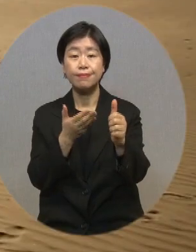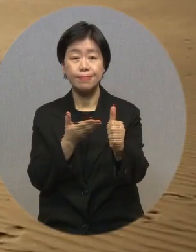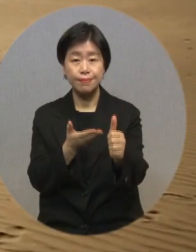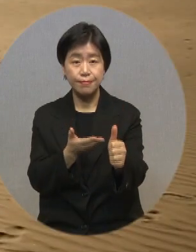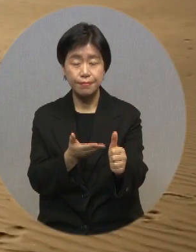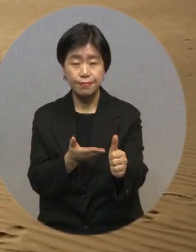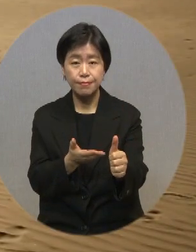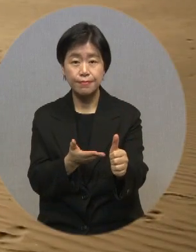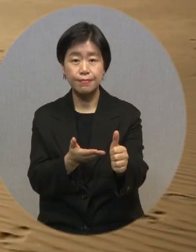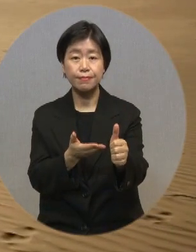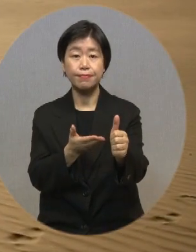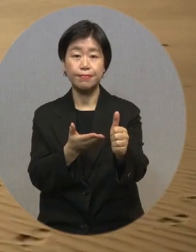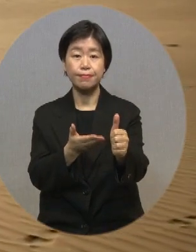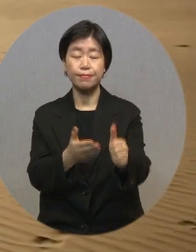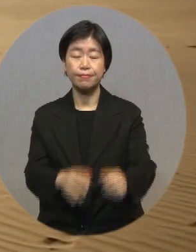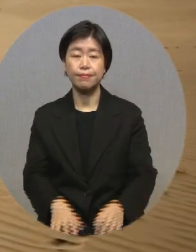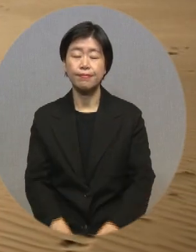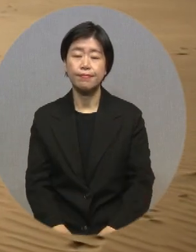바람인지